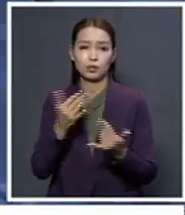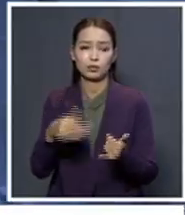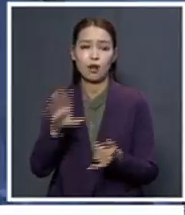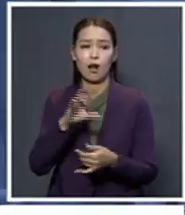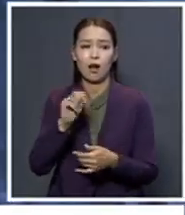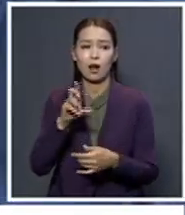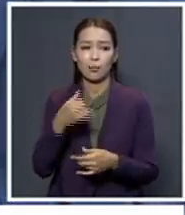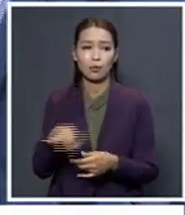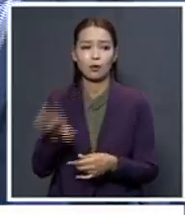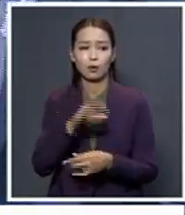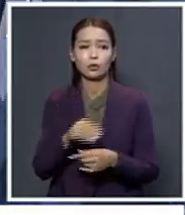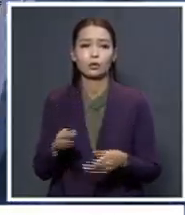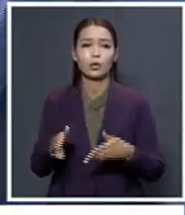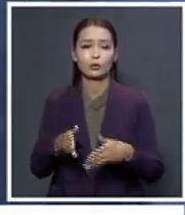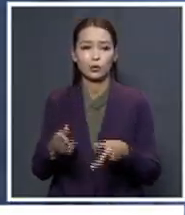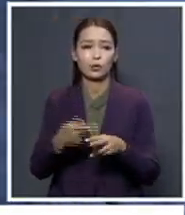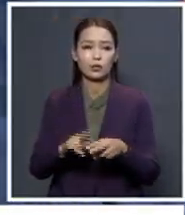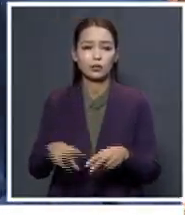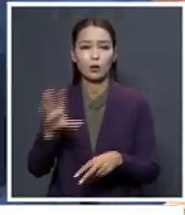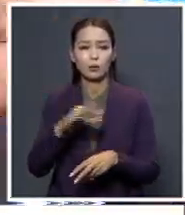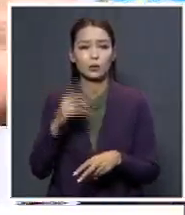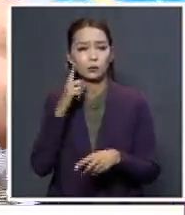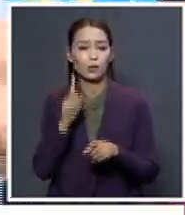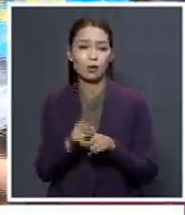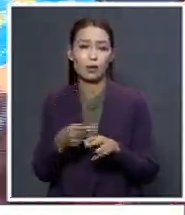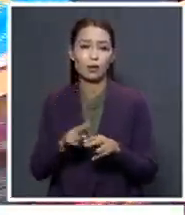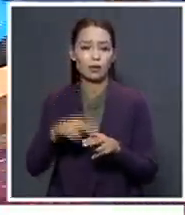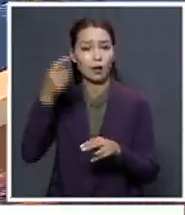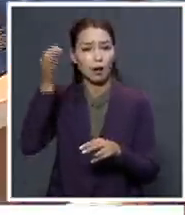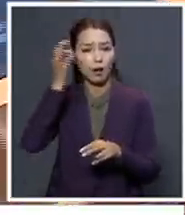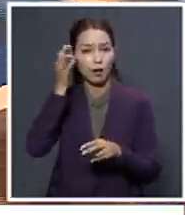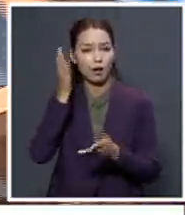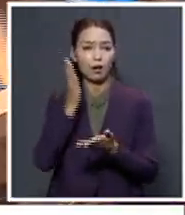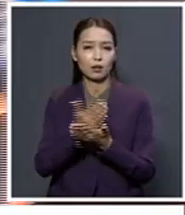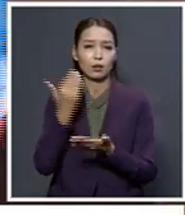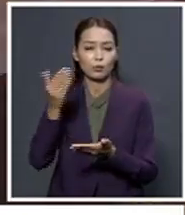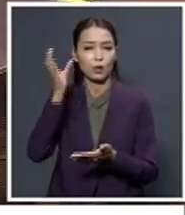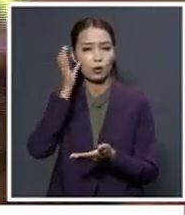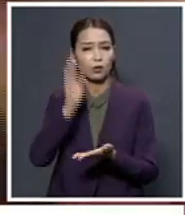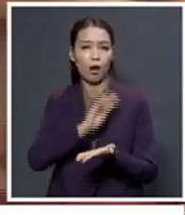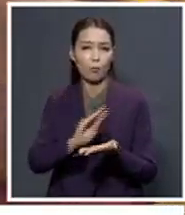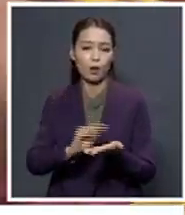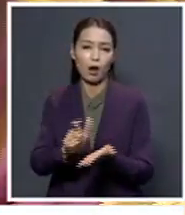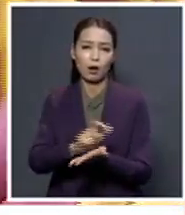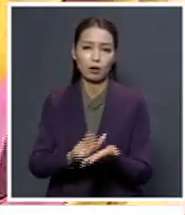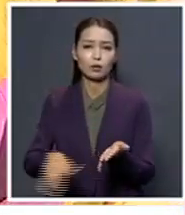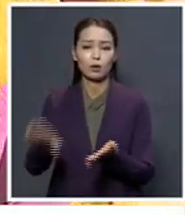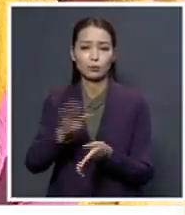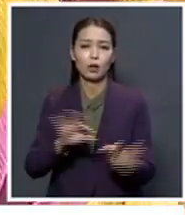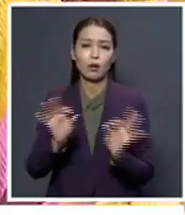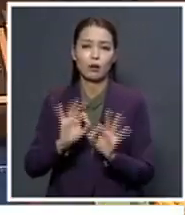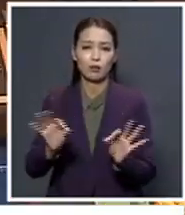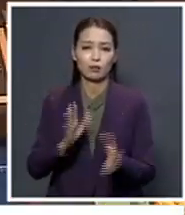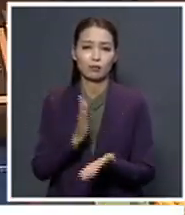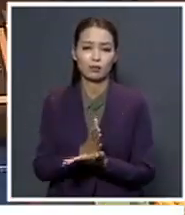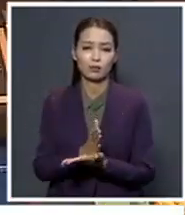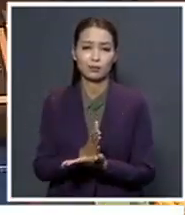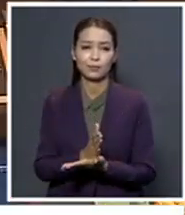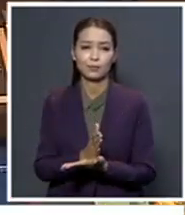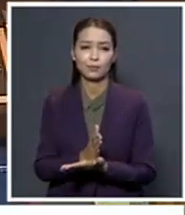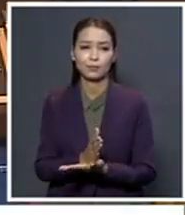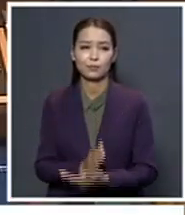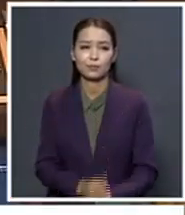Абайдың жиені Ләйлі апай атасының өсиетімен жүреді. Ол ақынның бәйбішесі Ділдадан туған Ақылбайдың шөбересі.